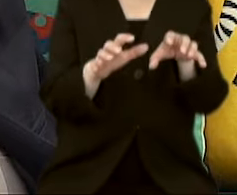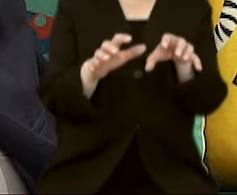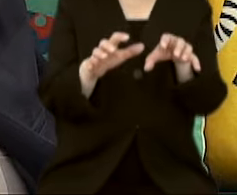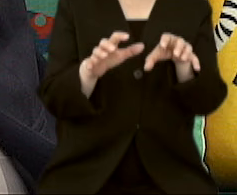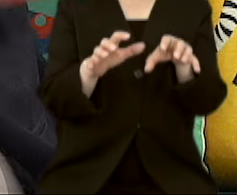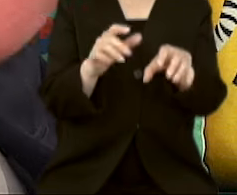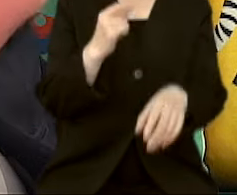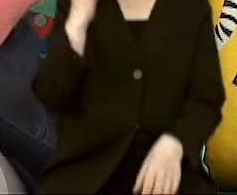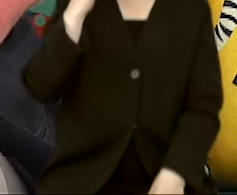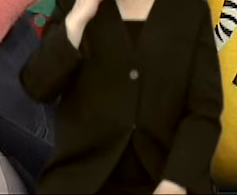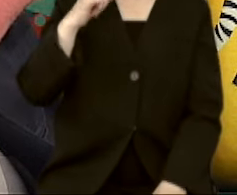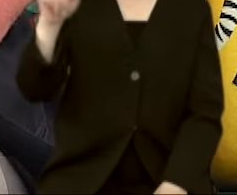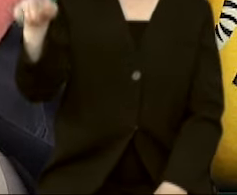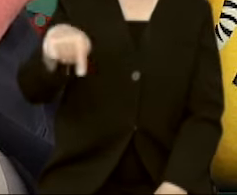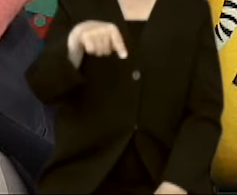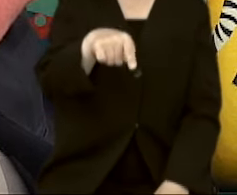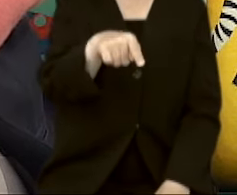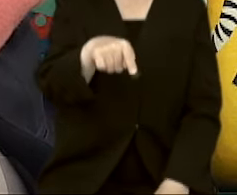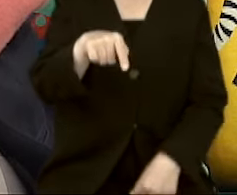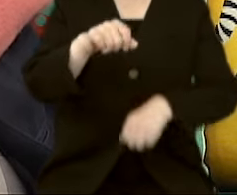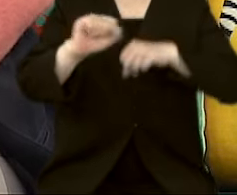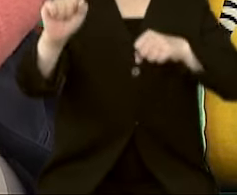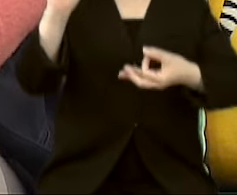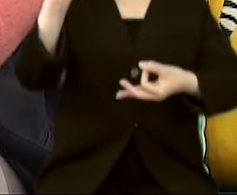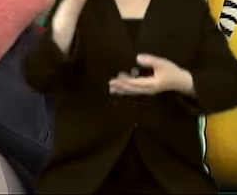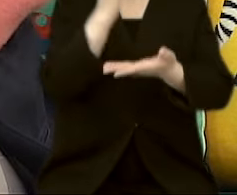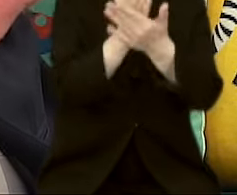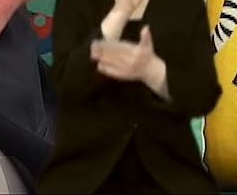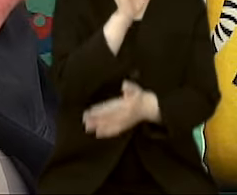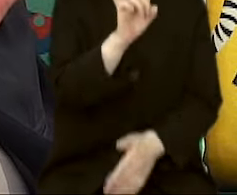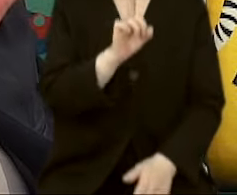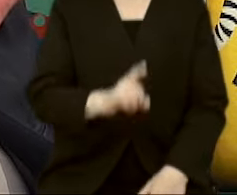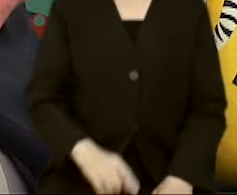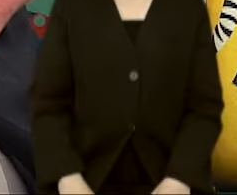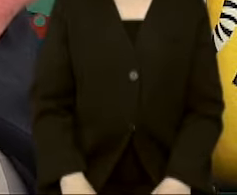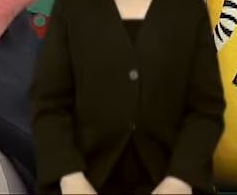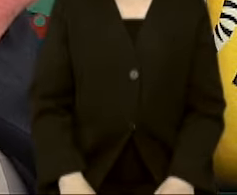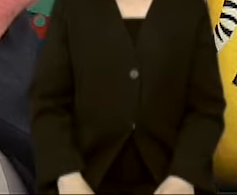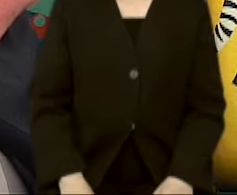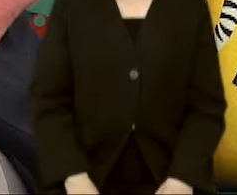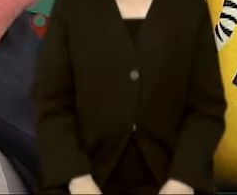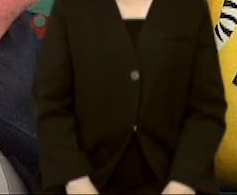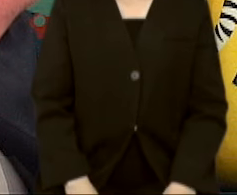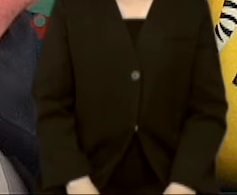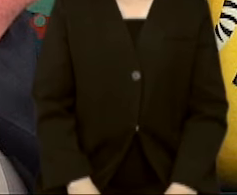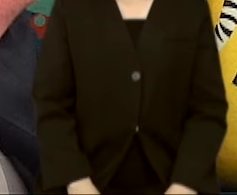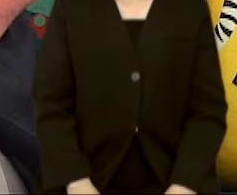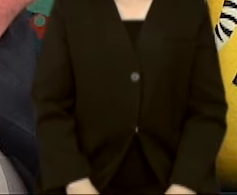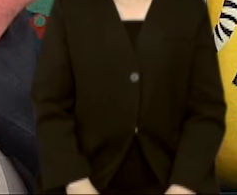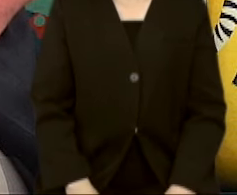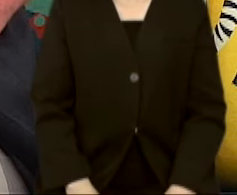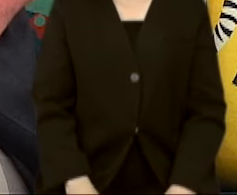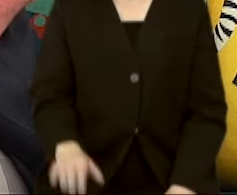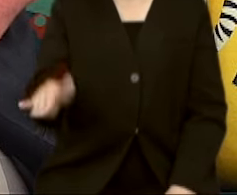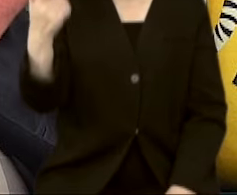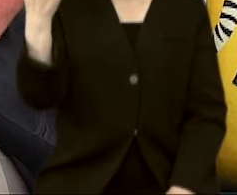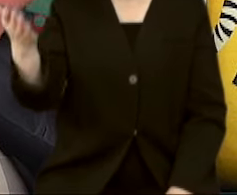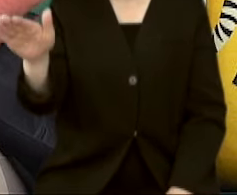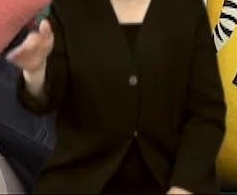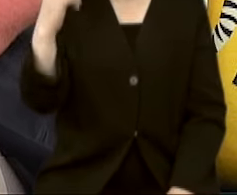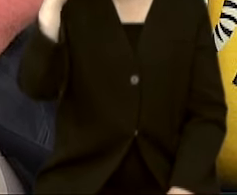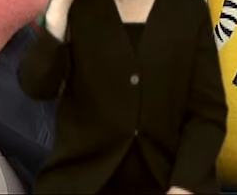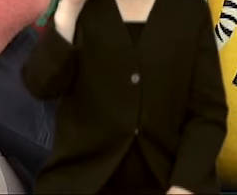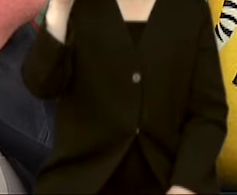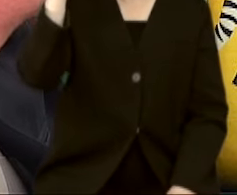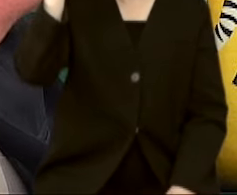와서 여기서는 당신들 아무것도 할 수 없습니다. 그래요. 그래서 제가 물어봤어요.